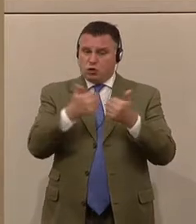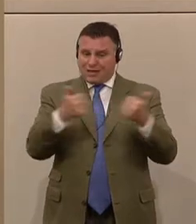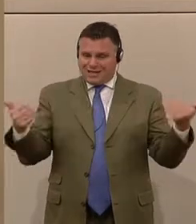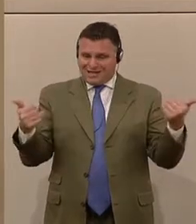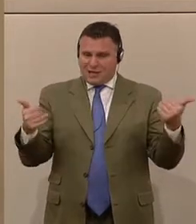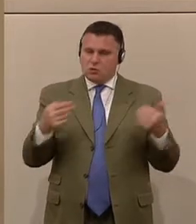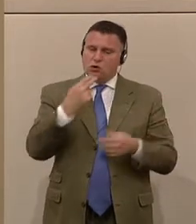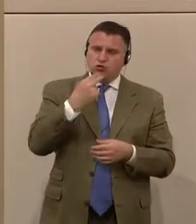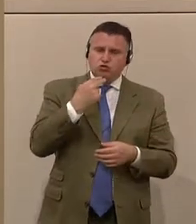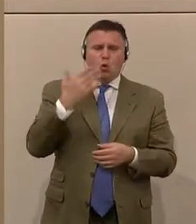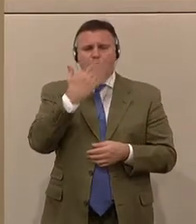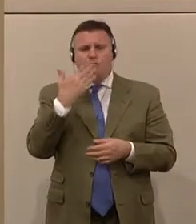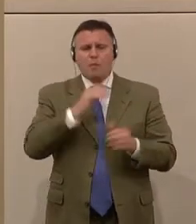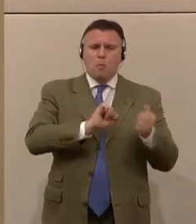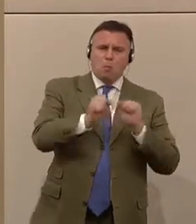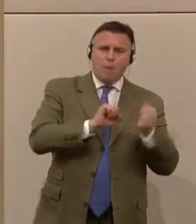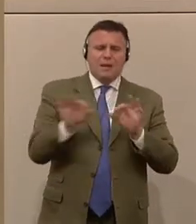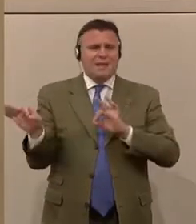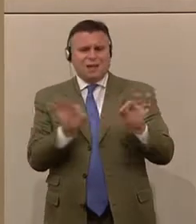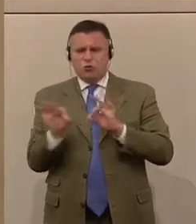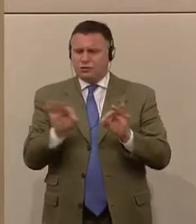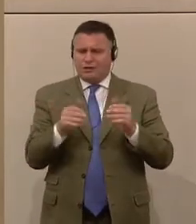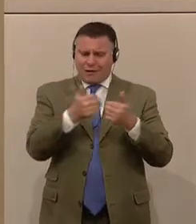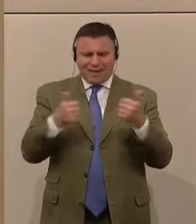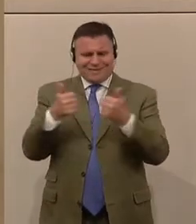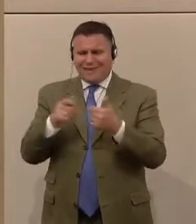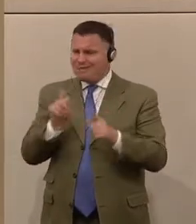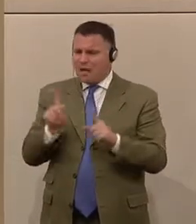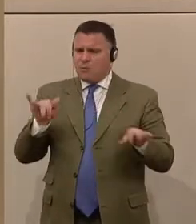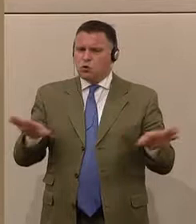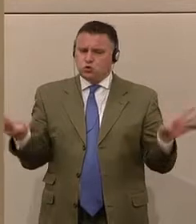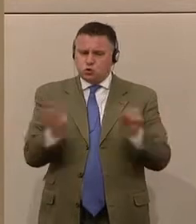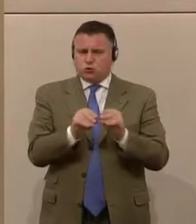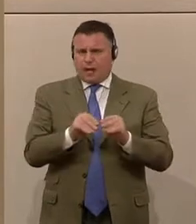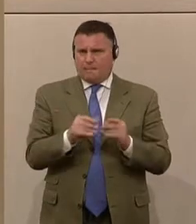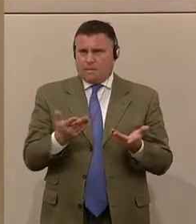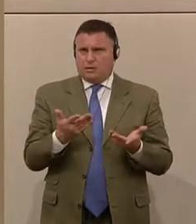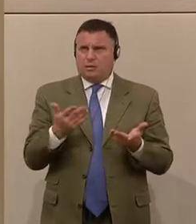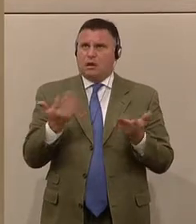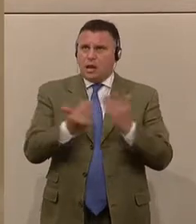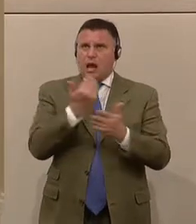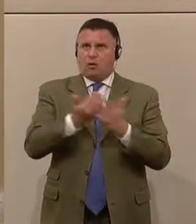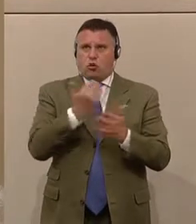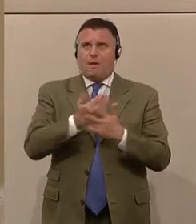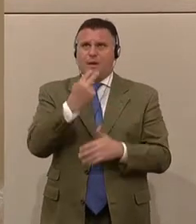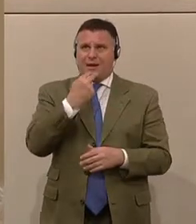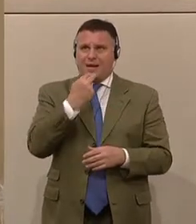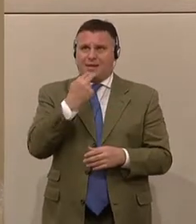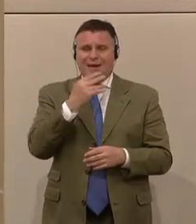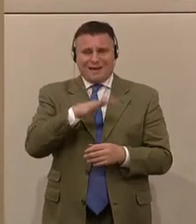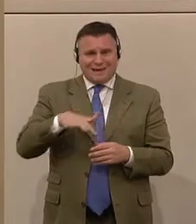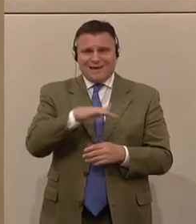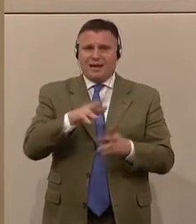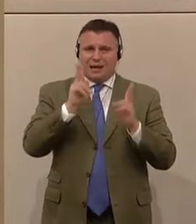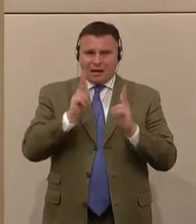Systeme, Strom, Wärme, Mobilität, Industrie, miteinander verknüpft werden, denn nur so können wir auch die Erneuerbaren entsprechend, vor allem im